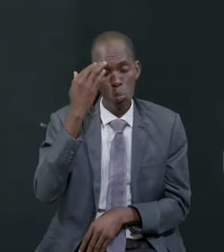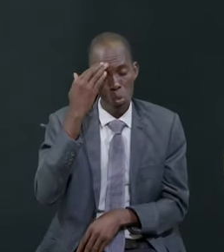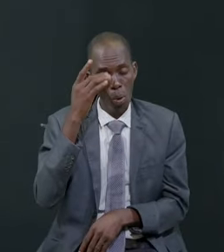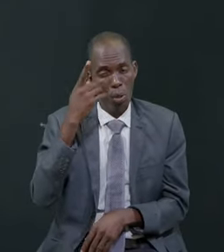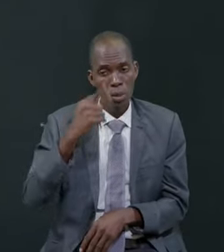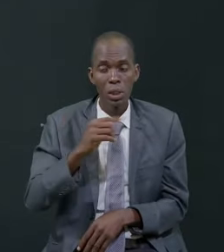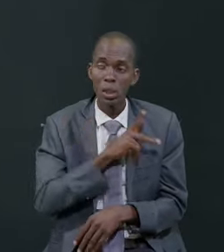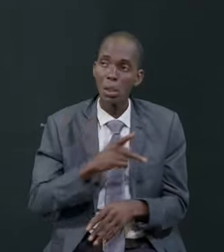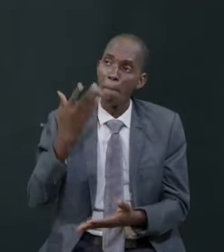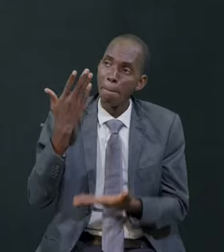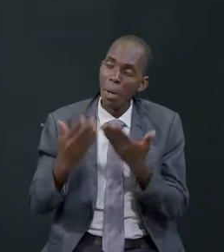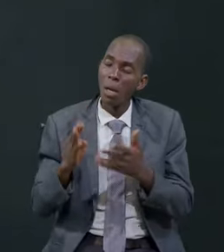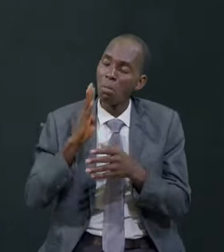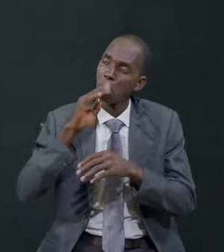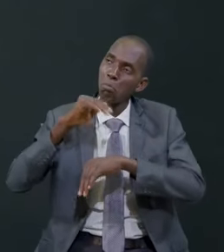allé